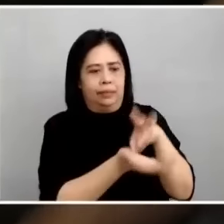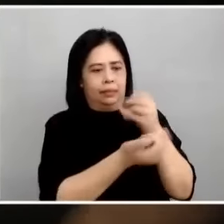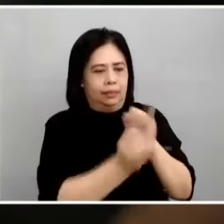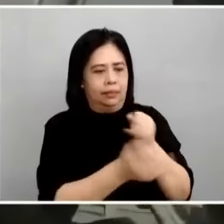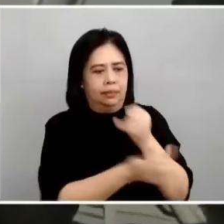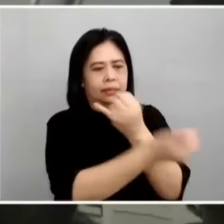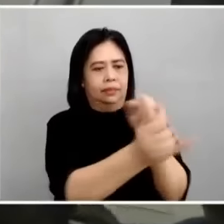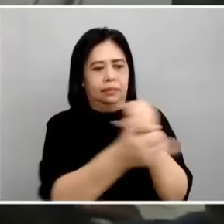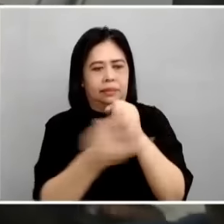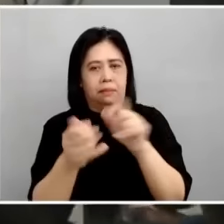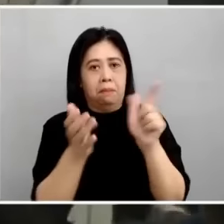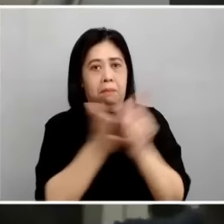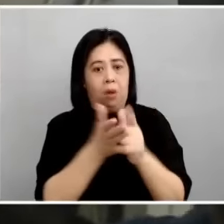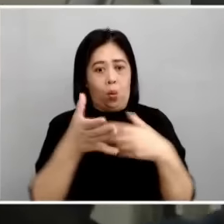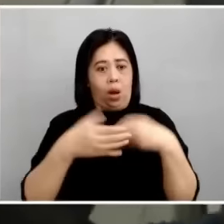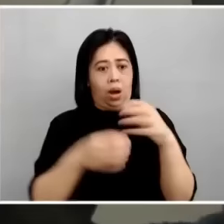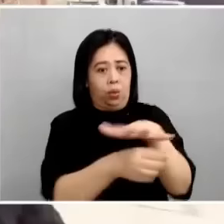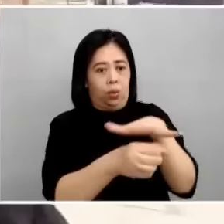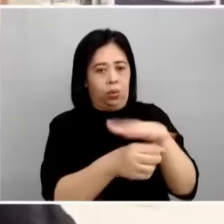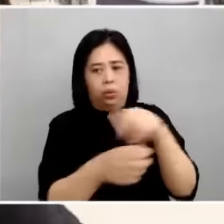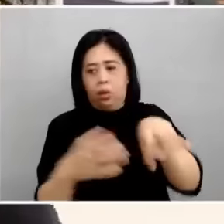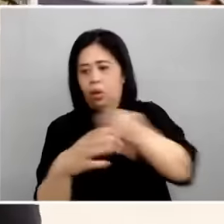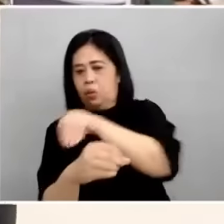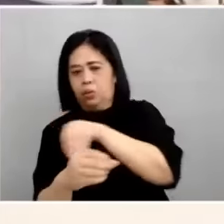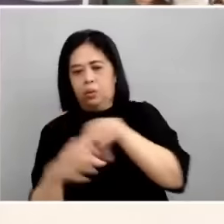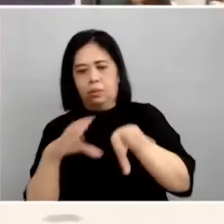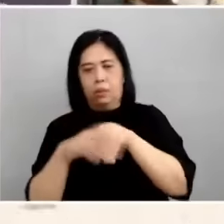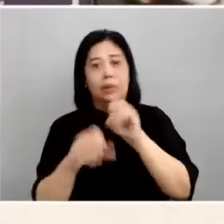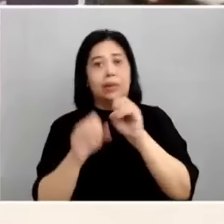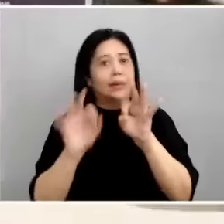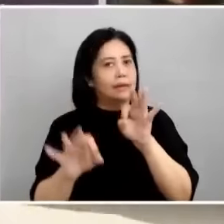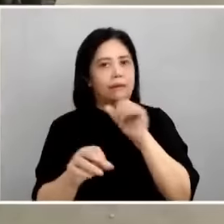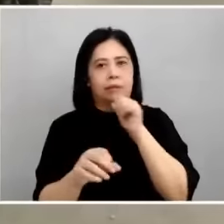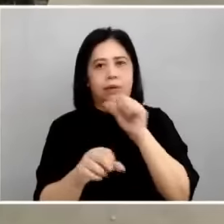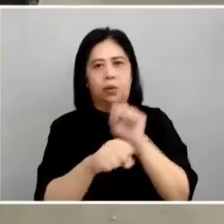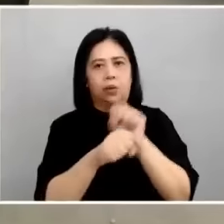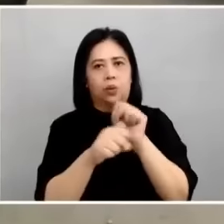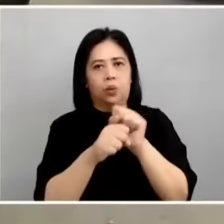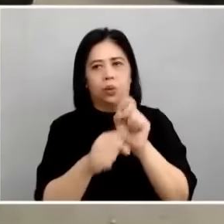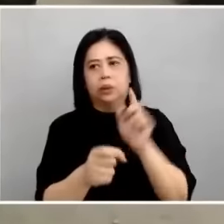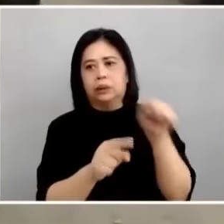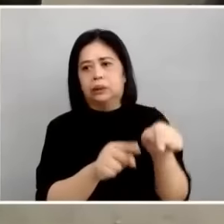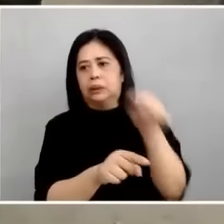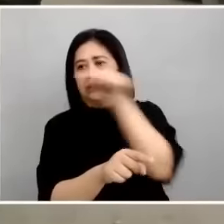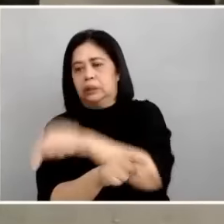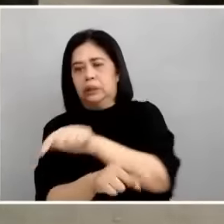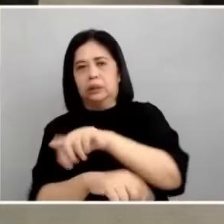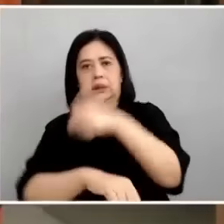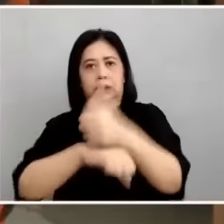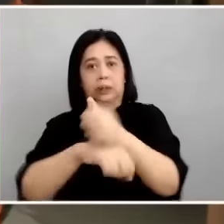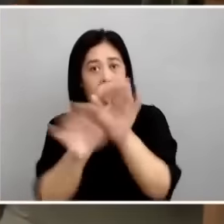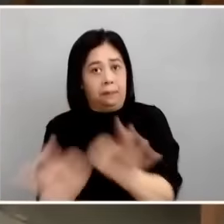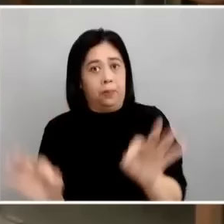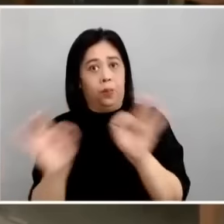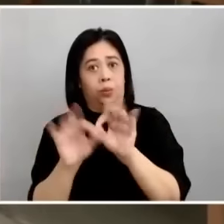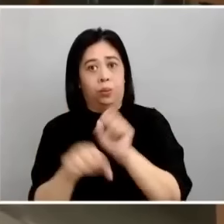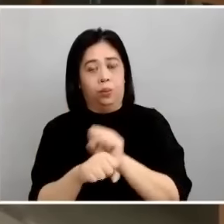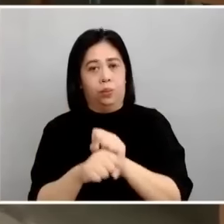sabihin, bawal lumabas ng kanilang syudad ang mga tao kung hindi sila nagtatrabaho sa essential industries na tinakda ng gobyerno. Sa